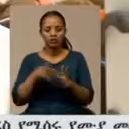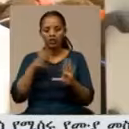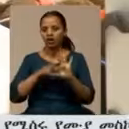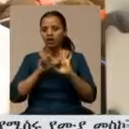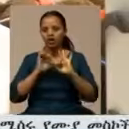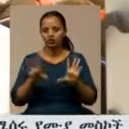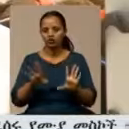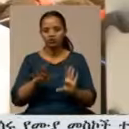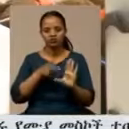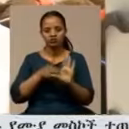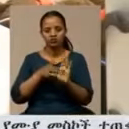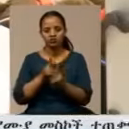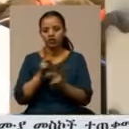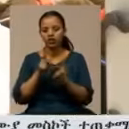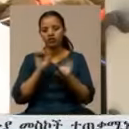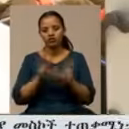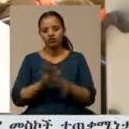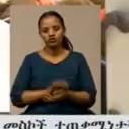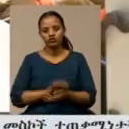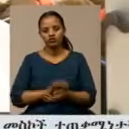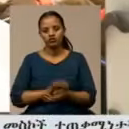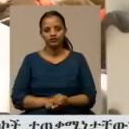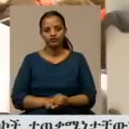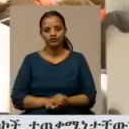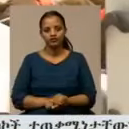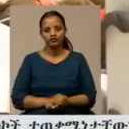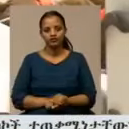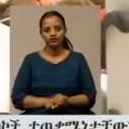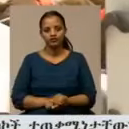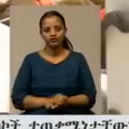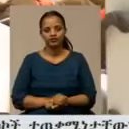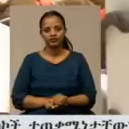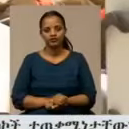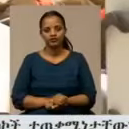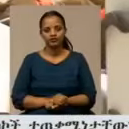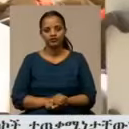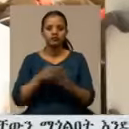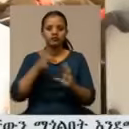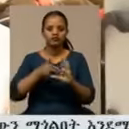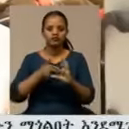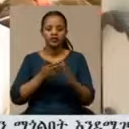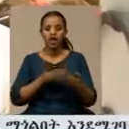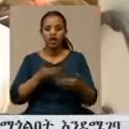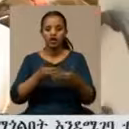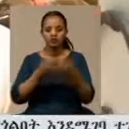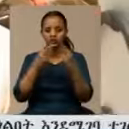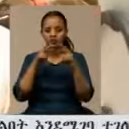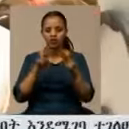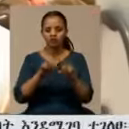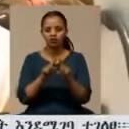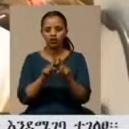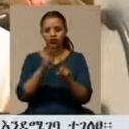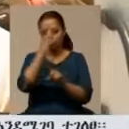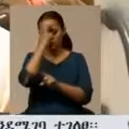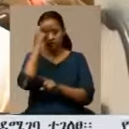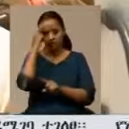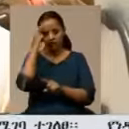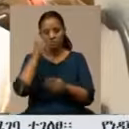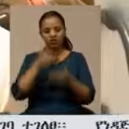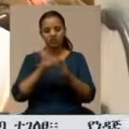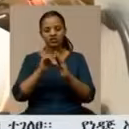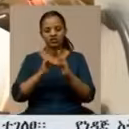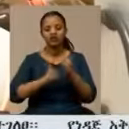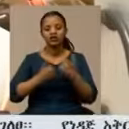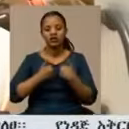የላቸውም፣ የነዳጅ ማደያ የላቸው። ስለዚህ የነዳጅ አቅርቦትን በሚመለከት እንግዲህ በተለያዩ ምክንያቶች የአቅርቦት እጥረቱ